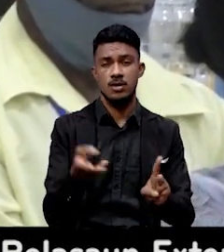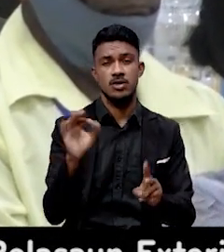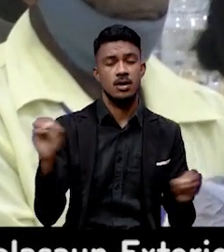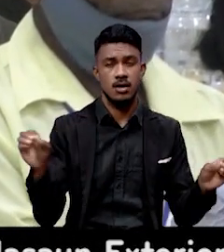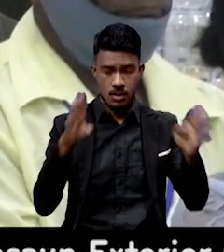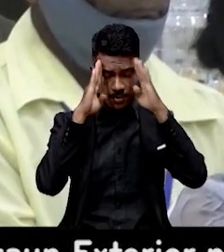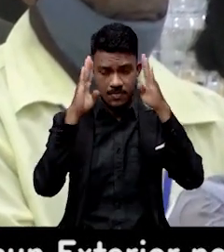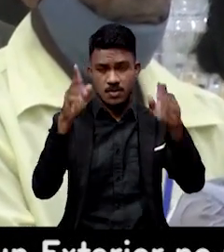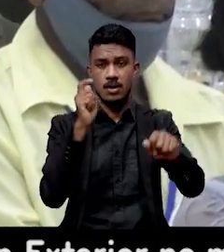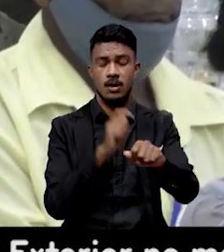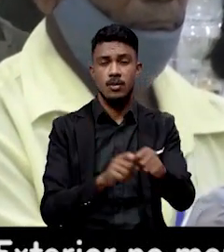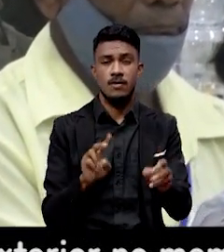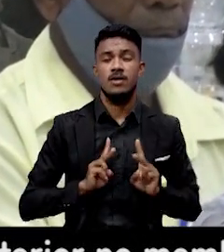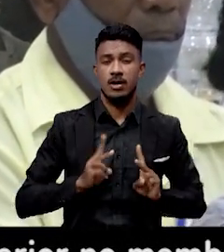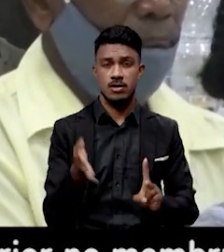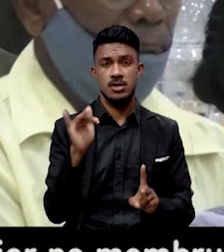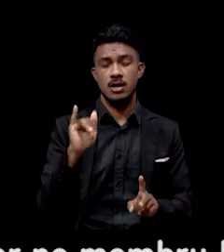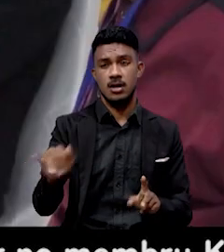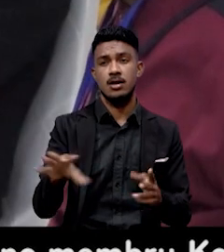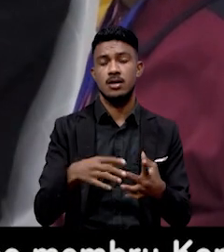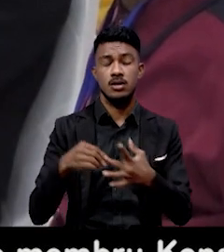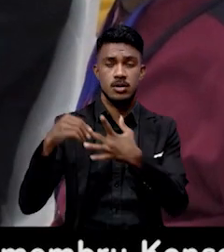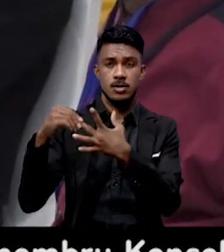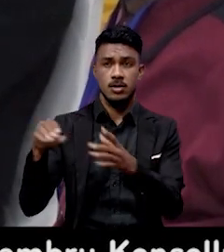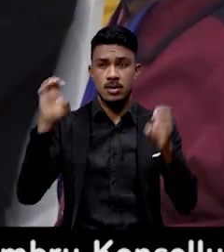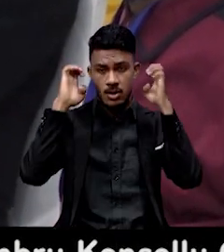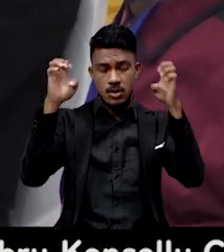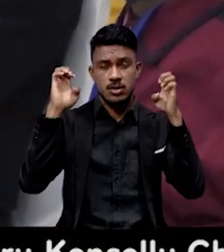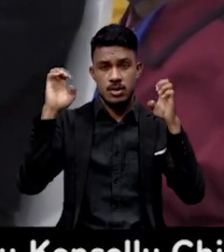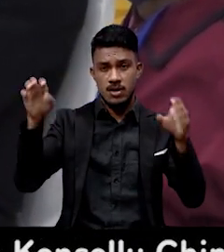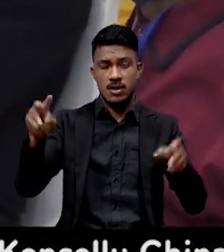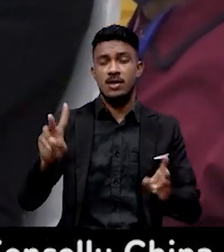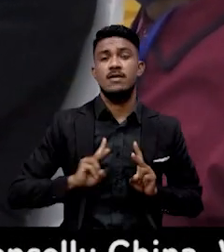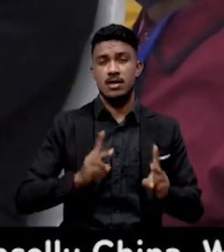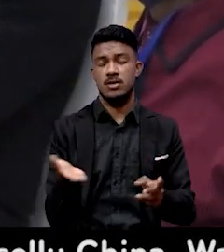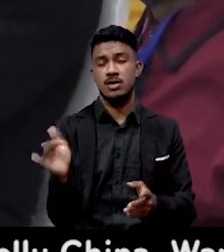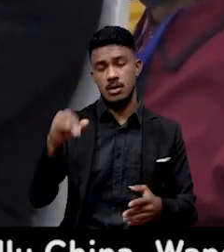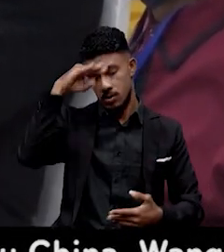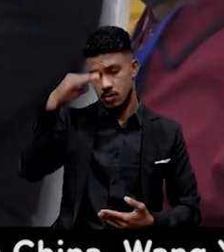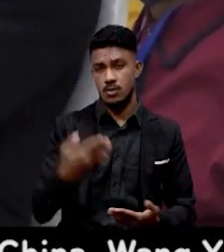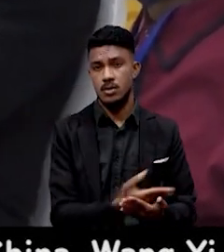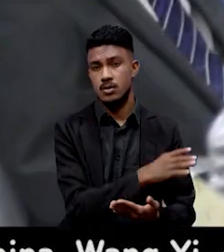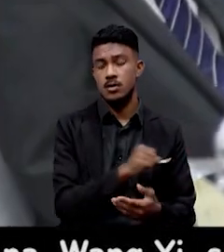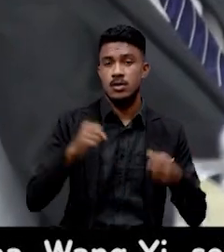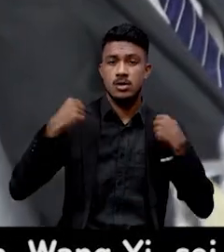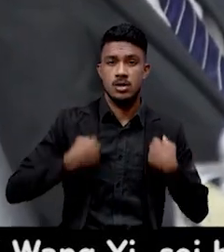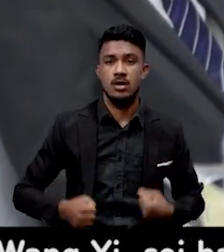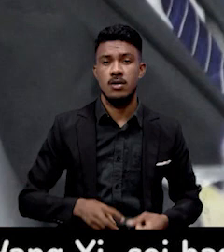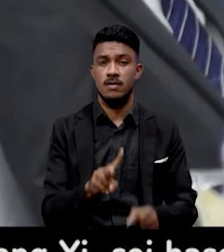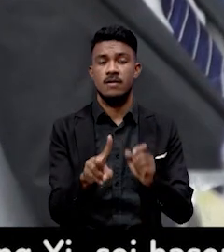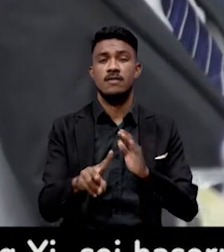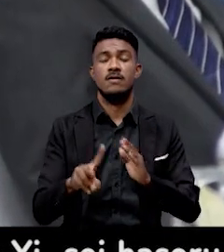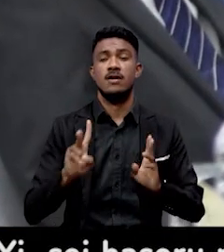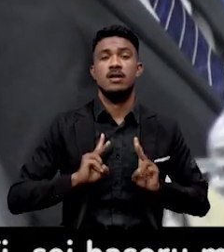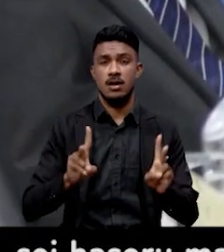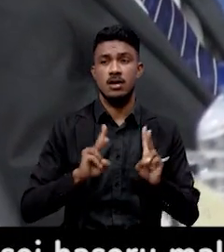ba situasaun veteranus iranian, liu edukasaun ba veteranus ni oan. No saudi veteranu, mai be membru parlamentu sira ne be